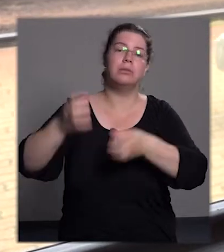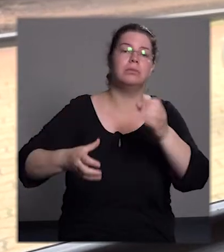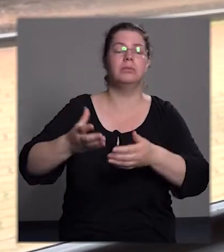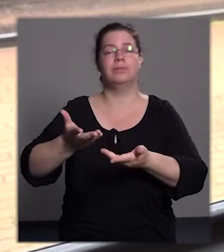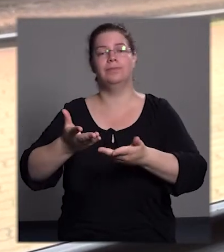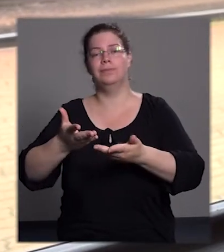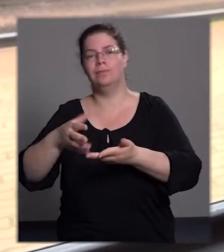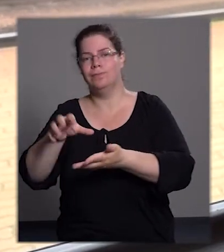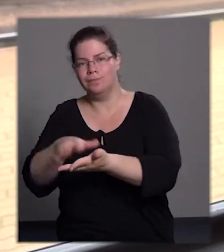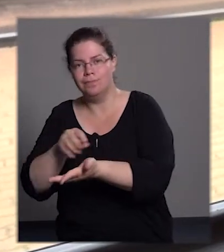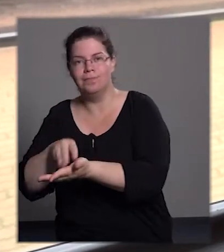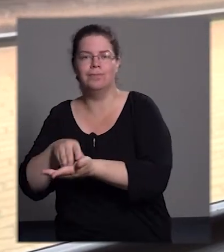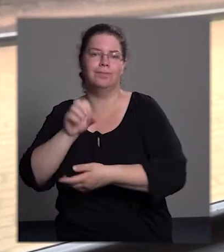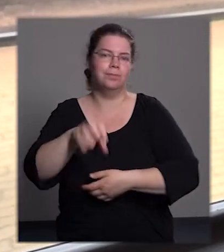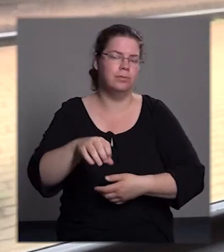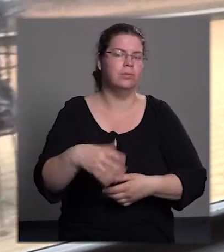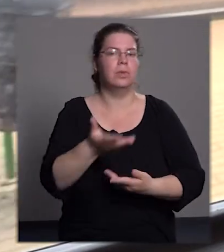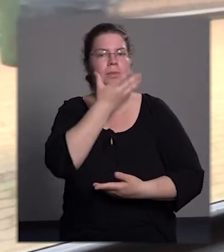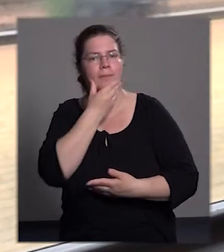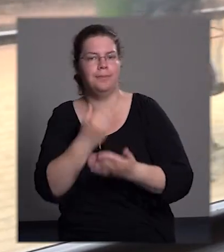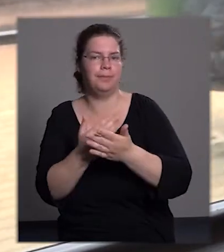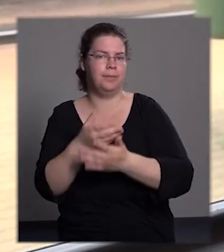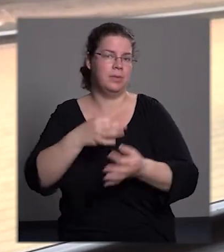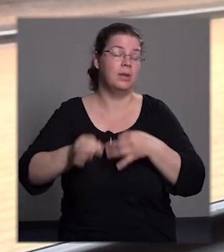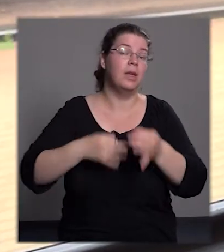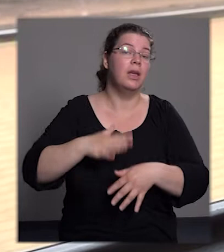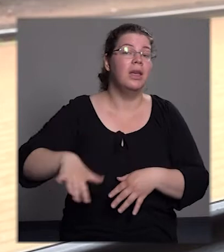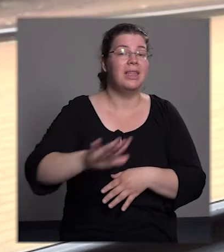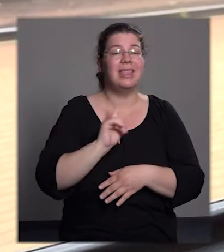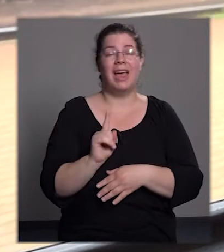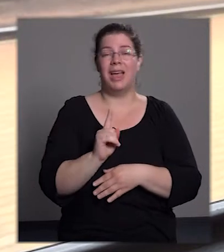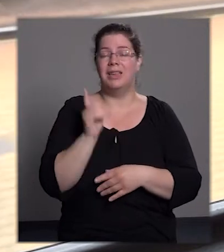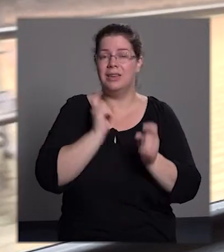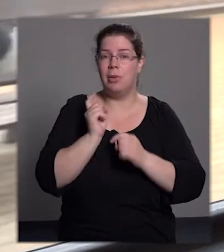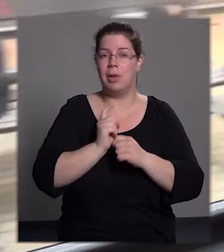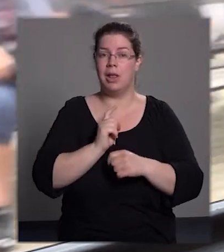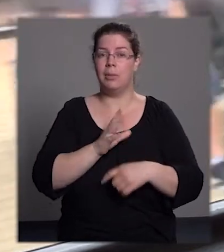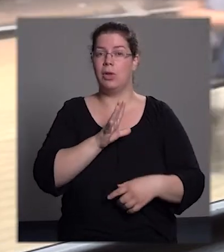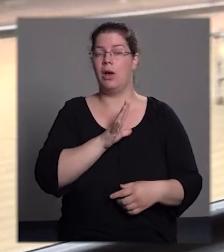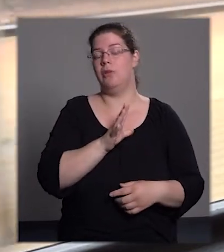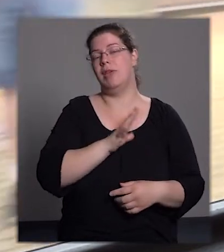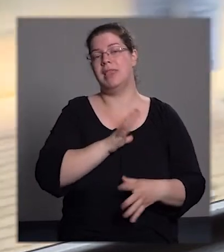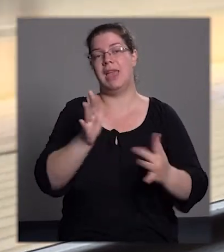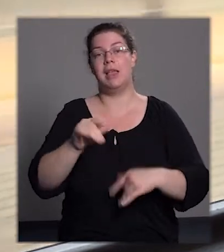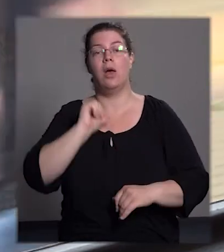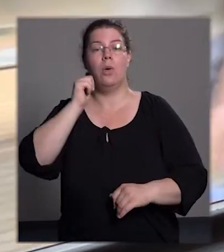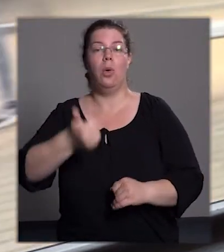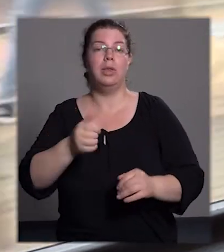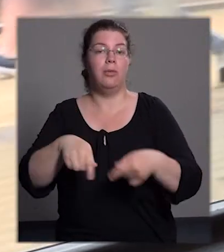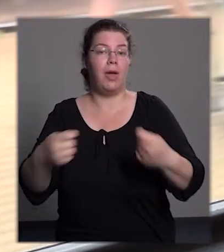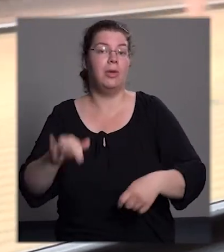környezetük. Én nagyon remélem, hogy a veszélyhelyzetet holnap feloldják, és akkor a bizottságunk